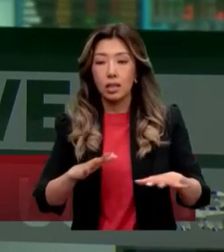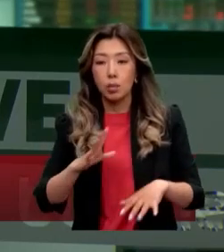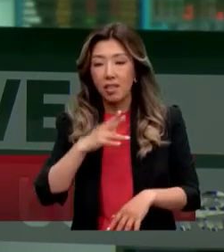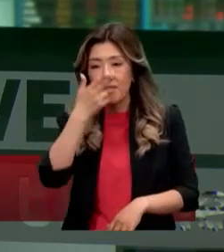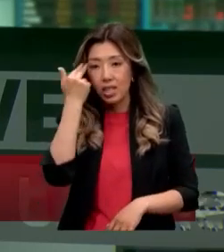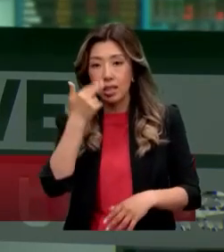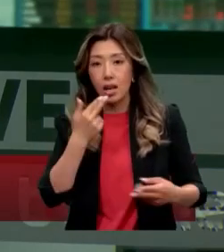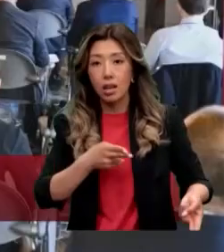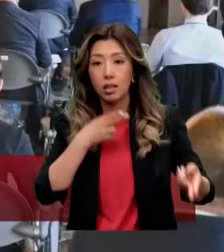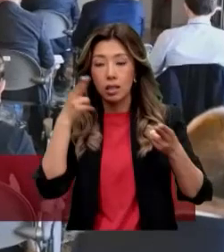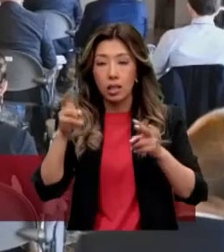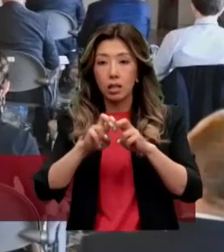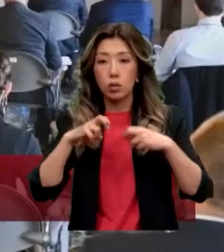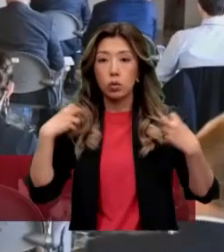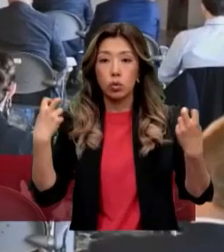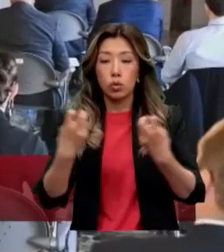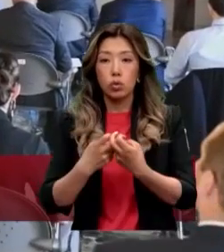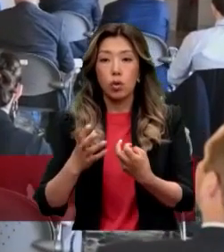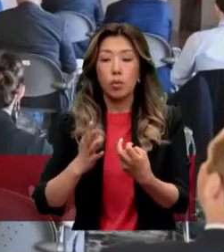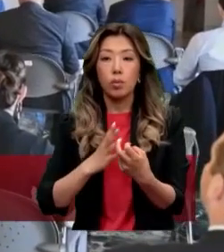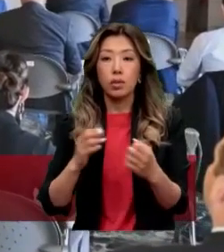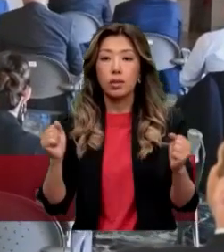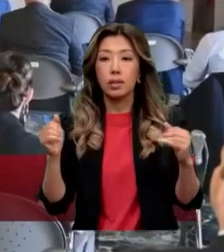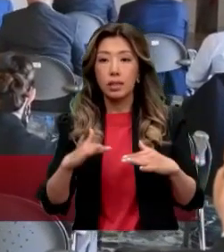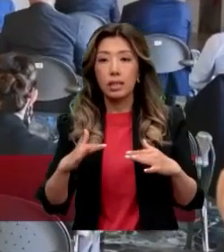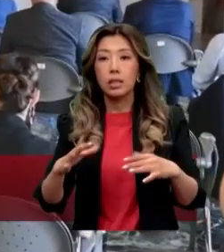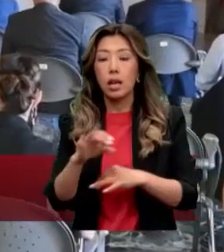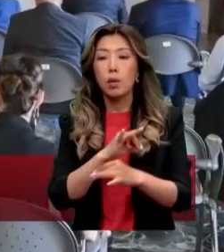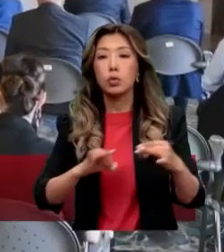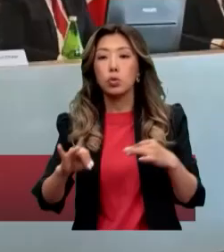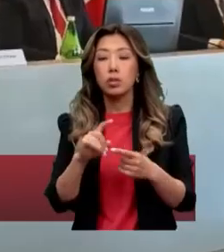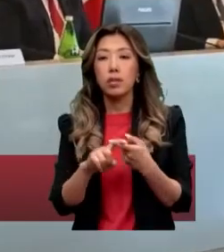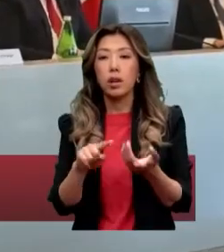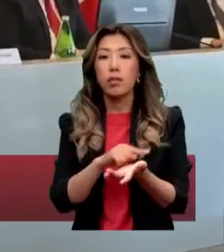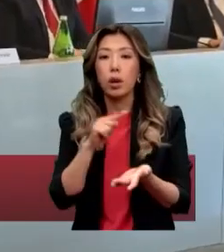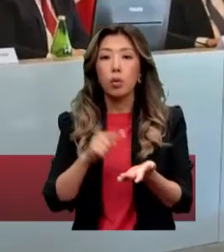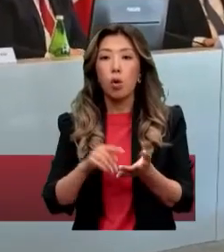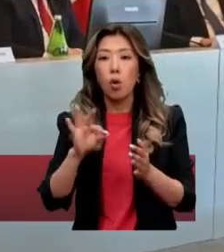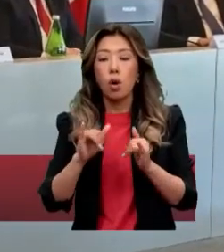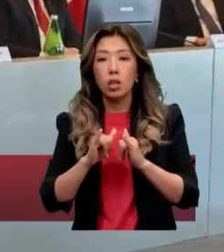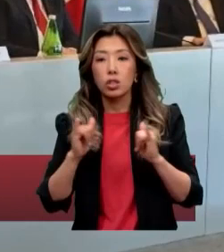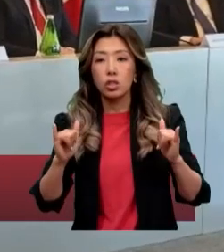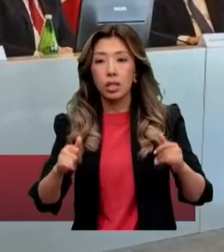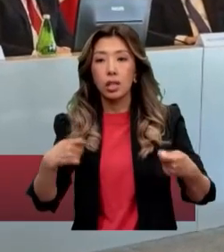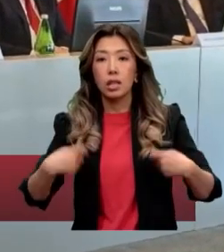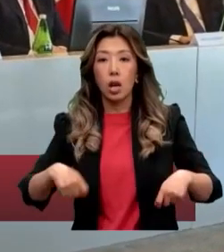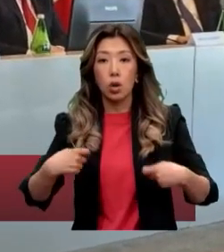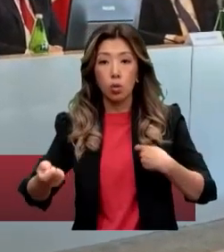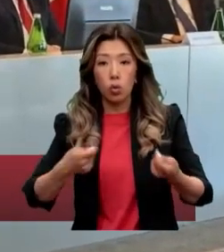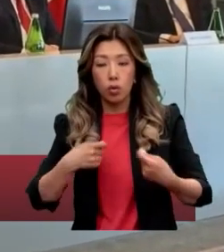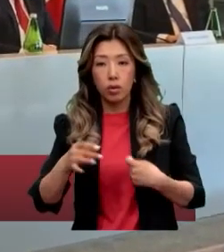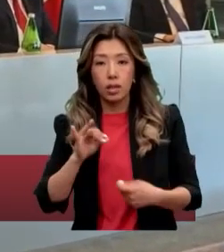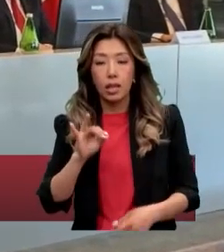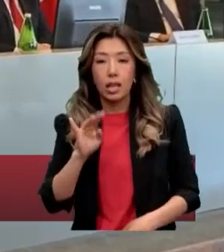Италию. За круглым столом с представителями деловых кругов стороны предметно обсудили вопросы расширения торговых и инвестиционных